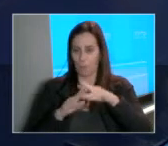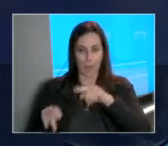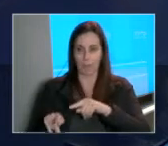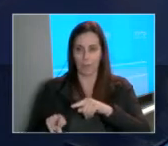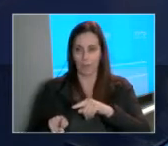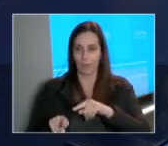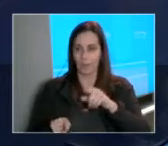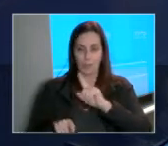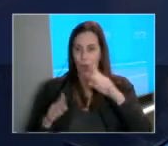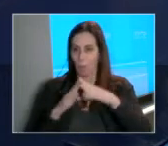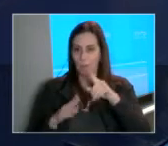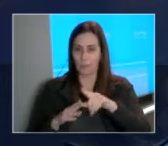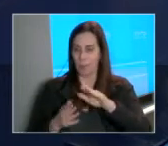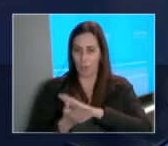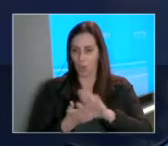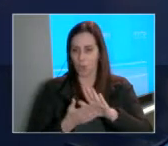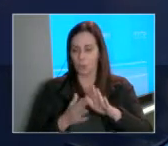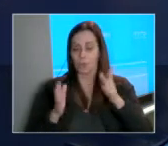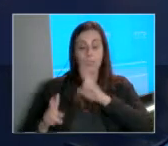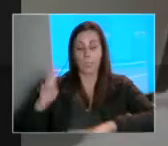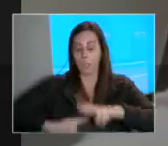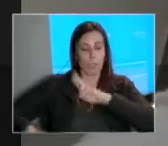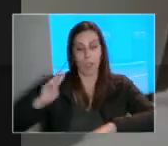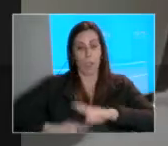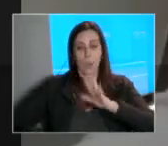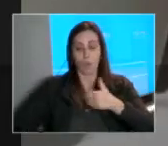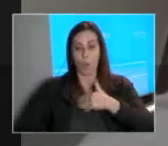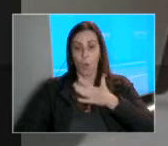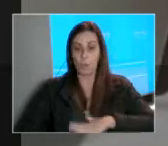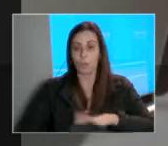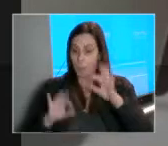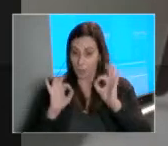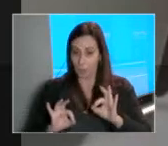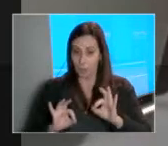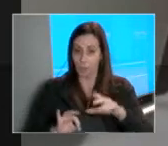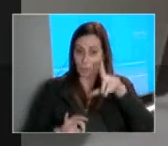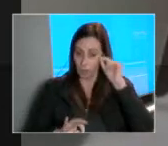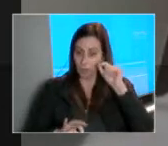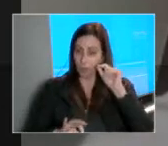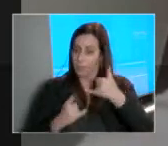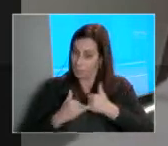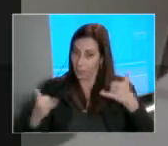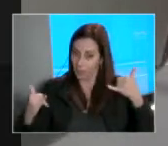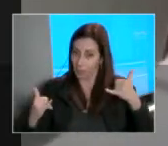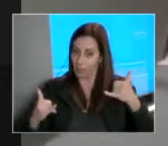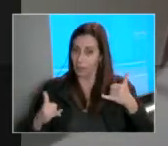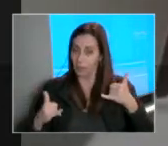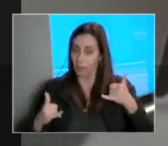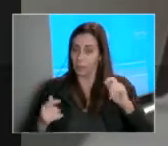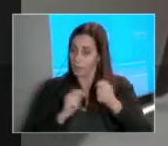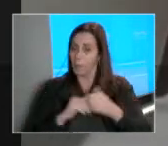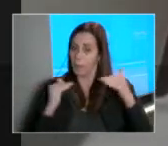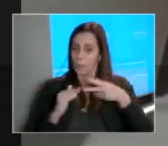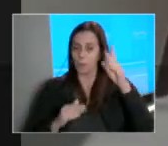האלה. זה לא בתים, זה פשוט גיהנום. מה שאנחנו רוצים זה באמת שתל אביב תתפתח ותהיה